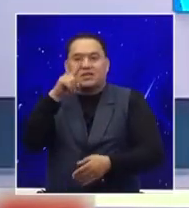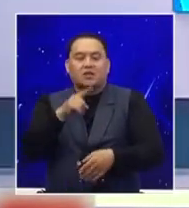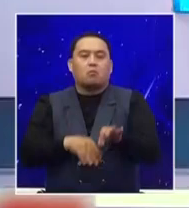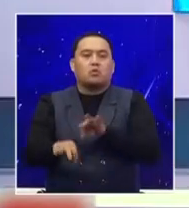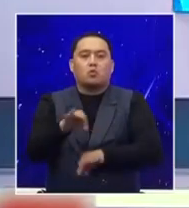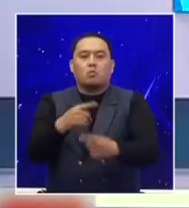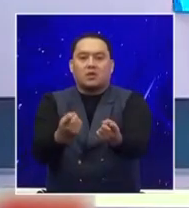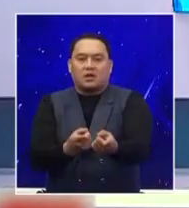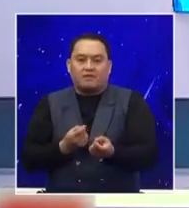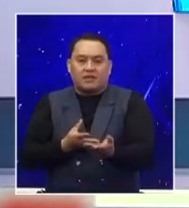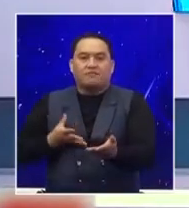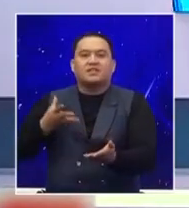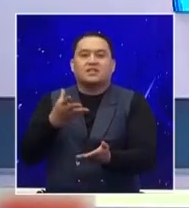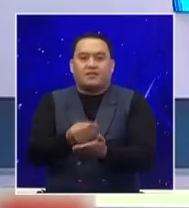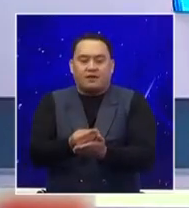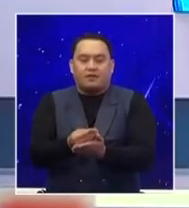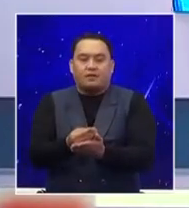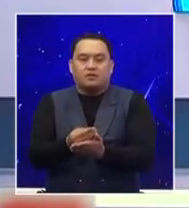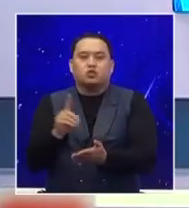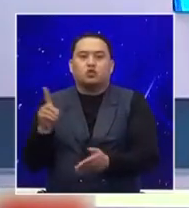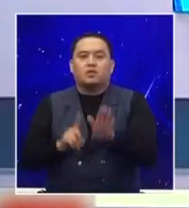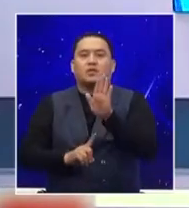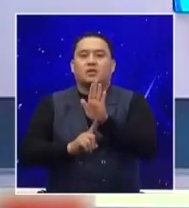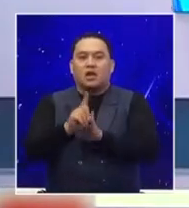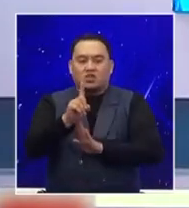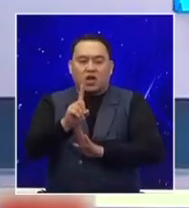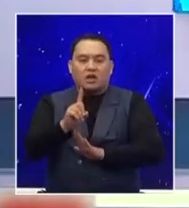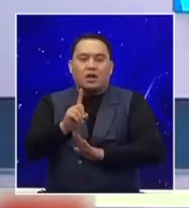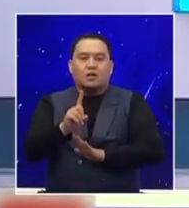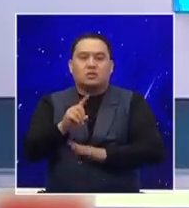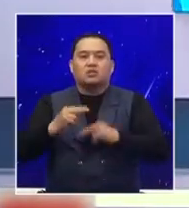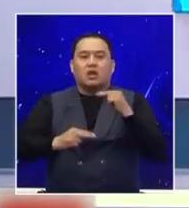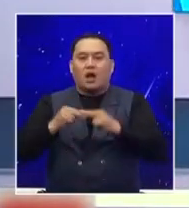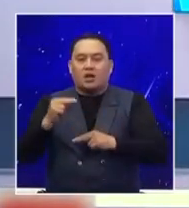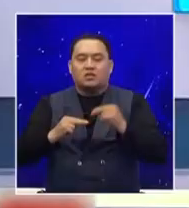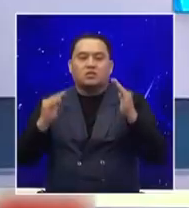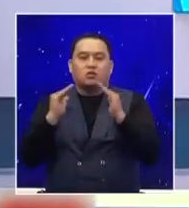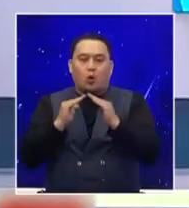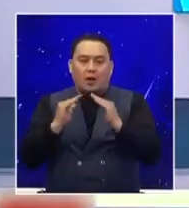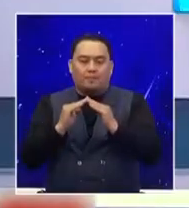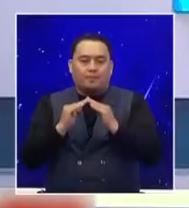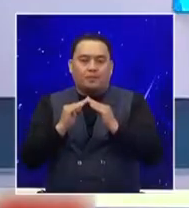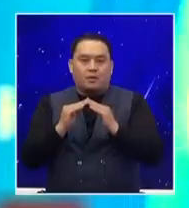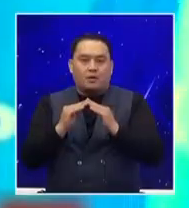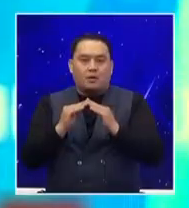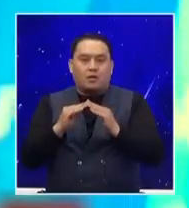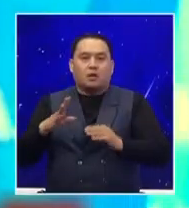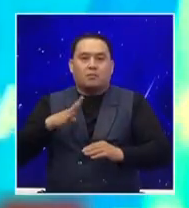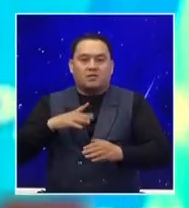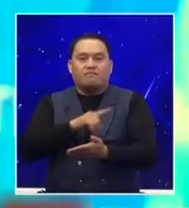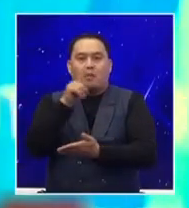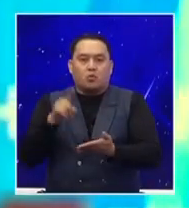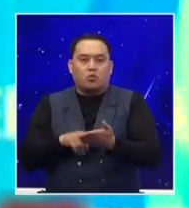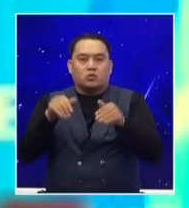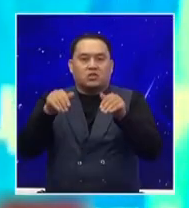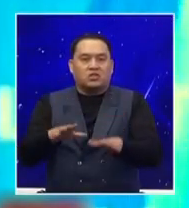по привлечению инвесторов, чтобы вначале начать именно со строительства жилья. Этот вопрос долго не